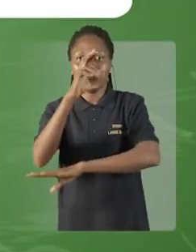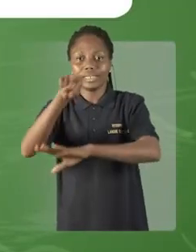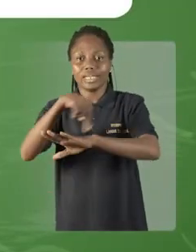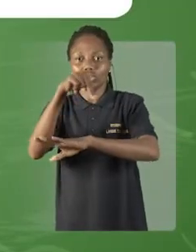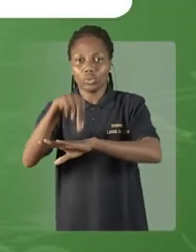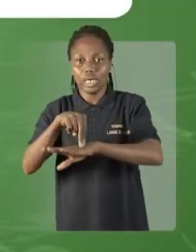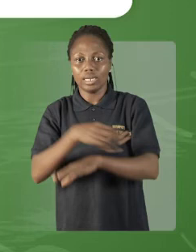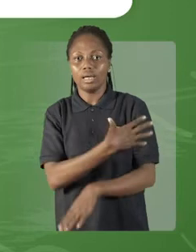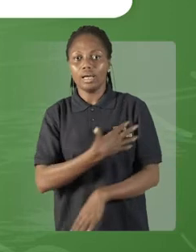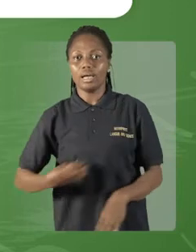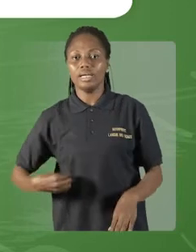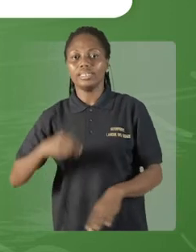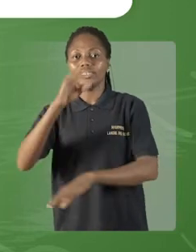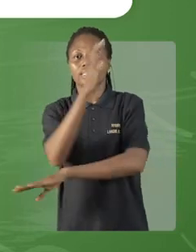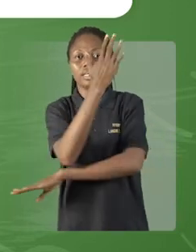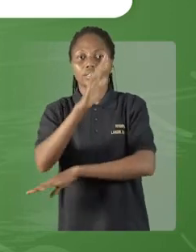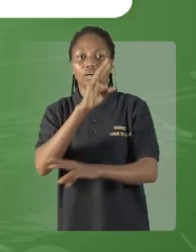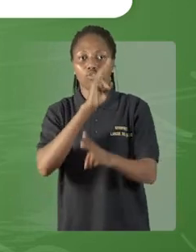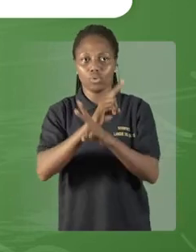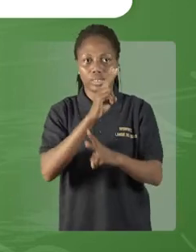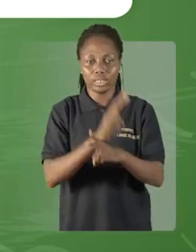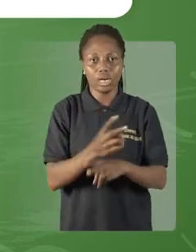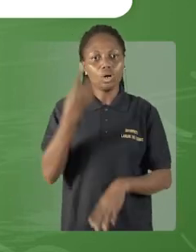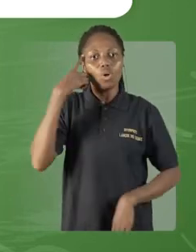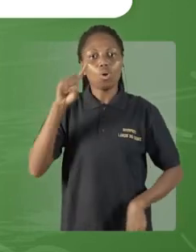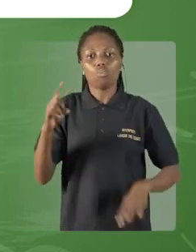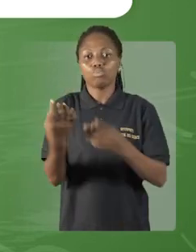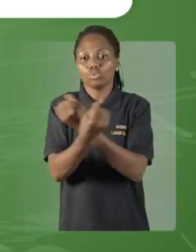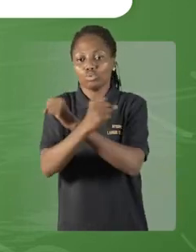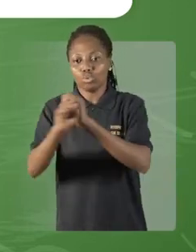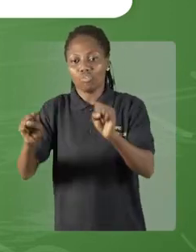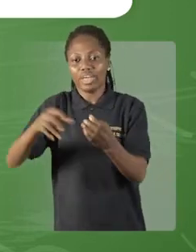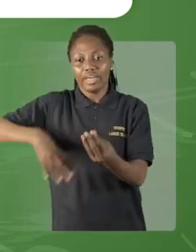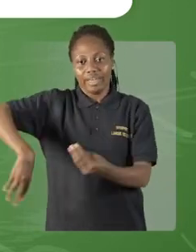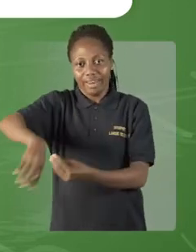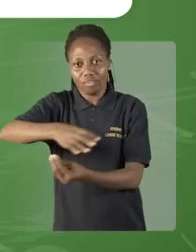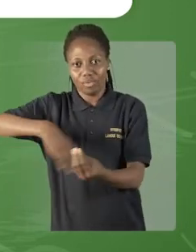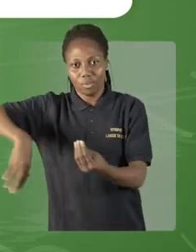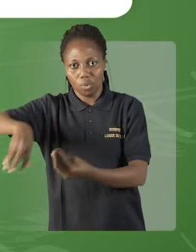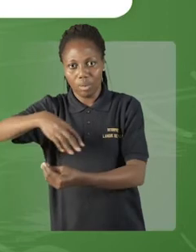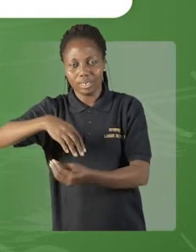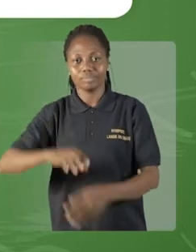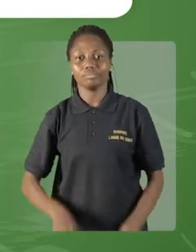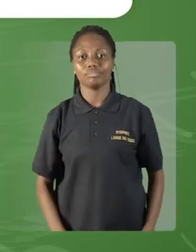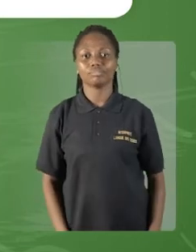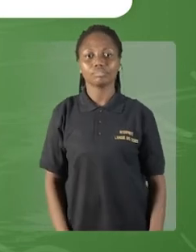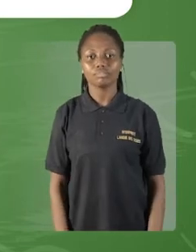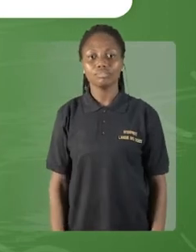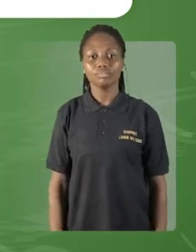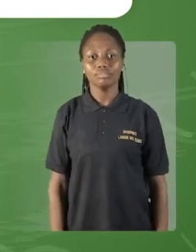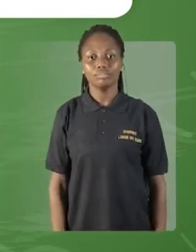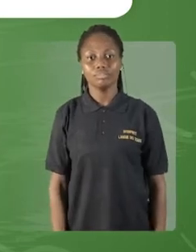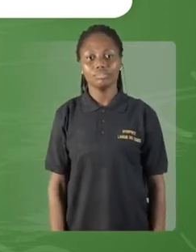nationaux et des réserves forestières et la sauvegarde de l'environnement ».